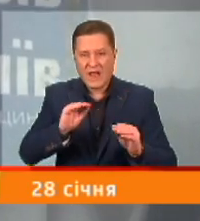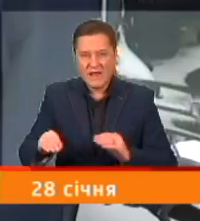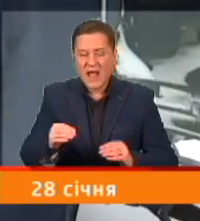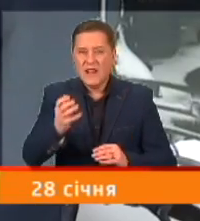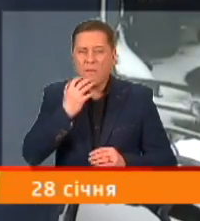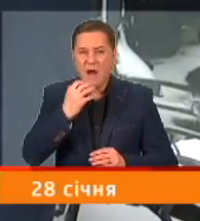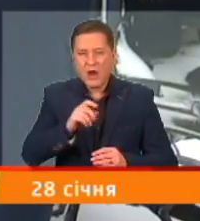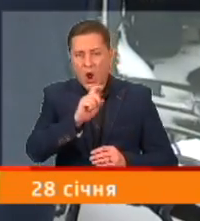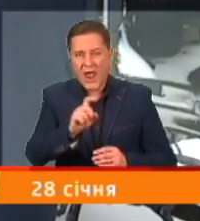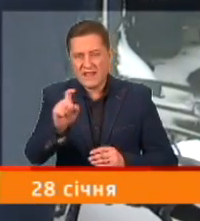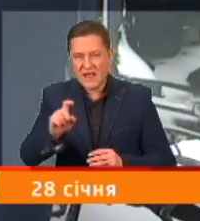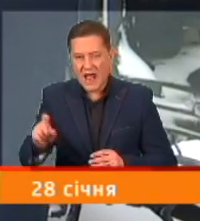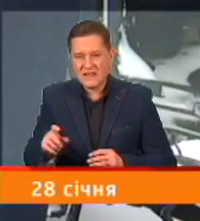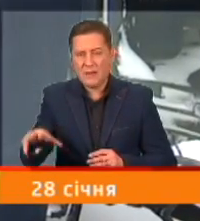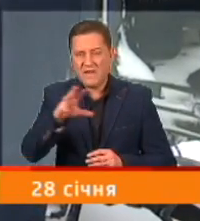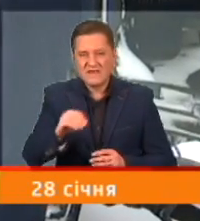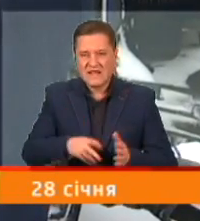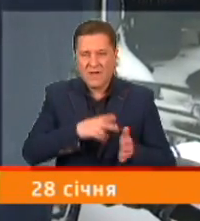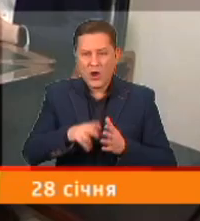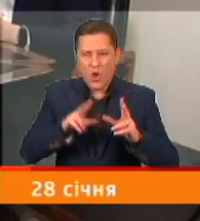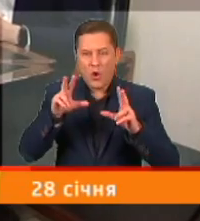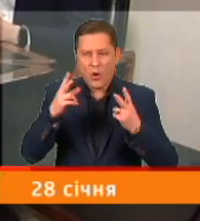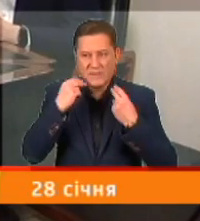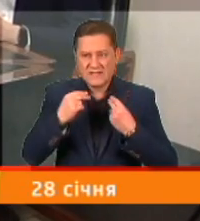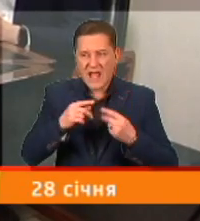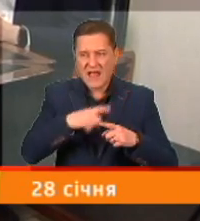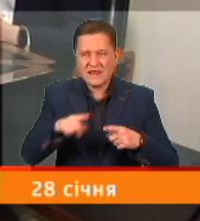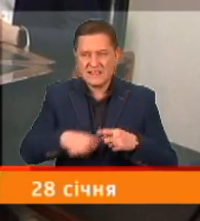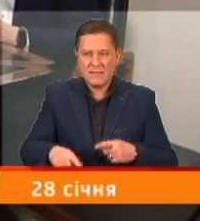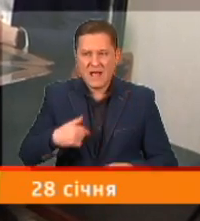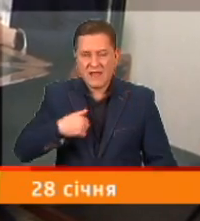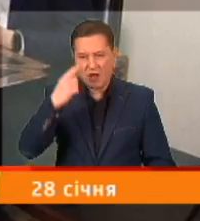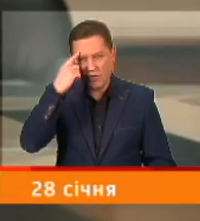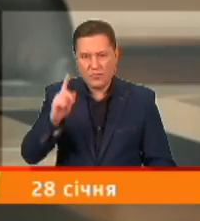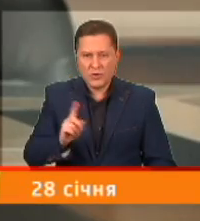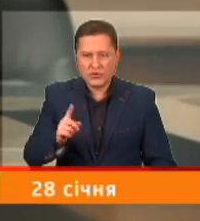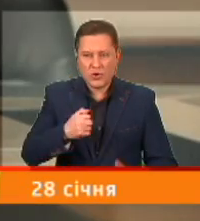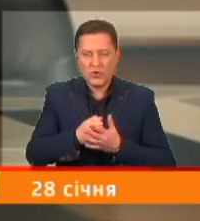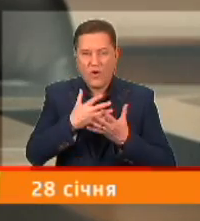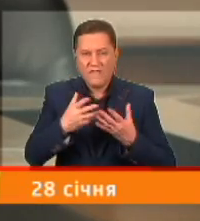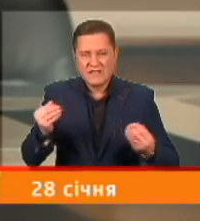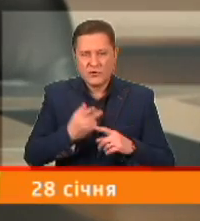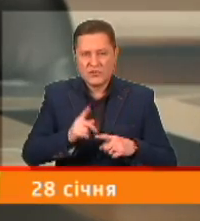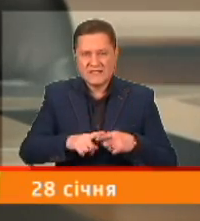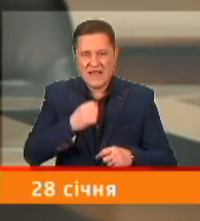– усі вагони обіцяє вже незабаром. Я думаю, що до весни ми це